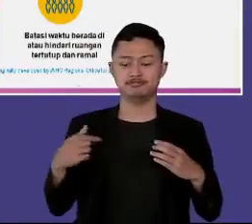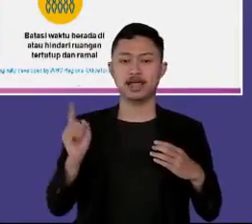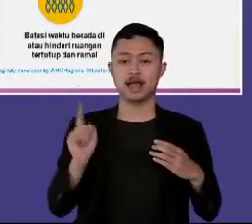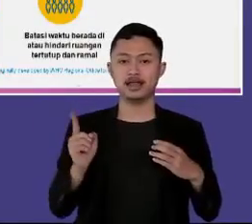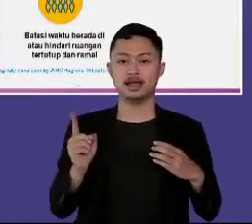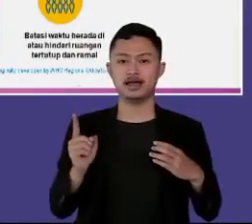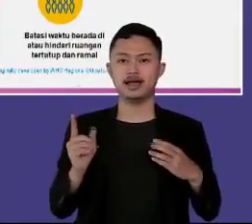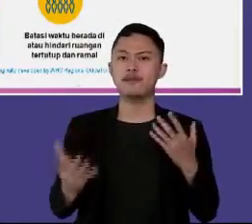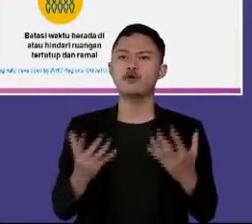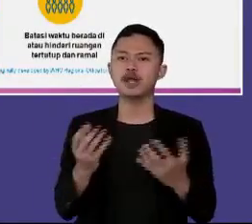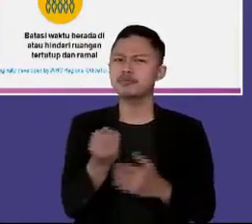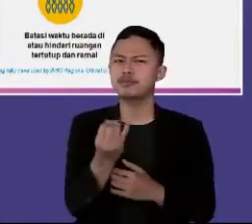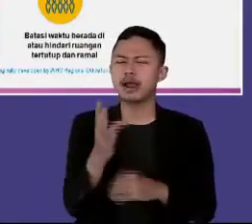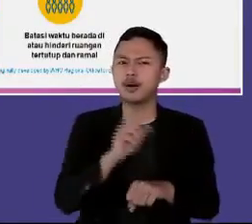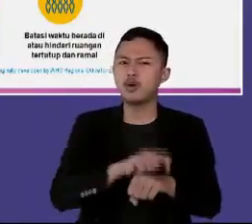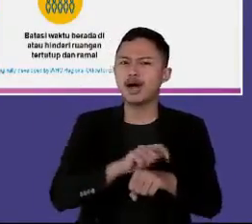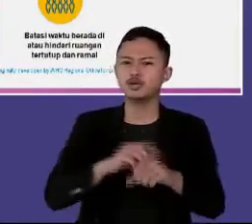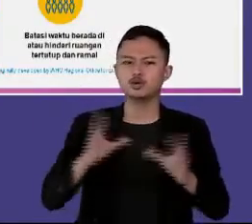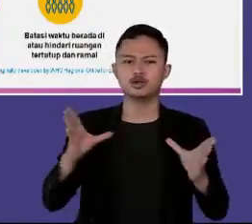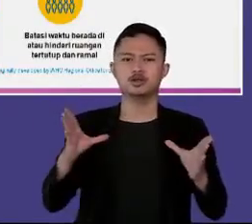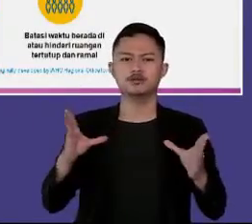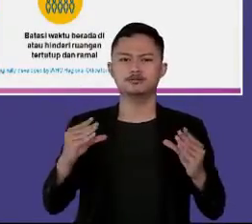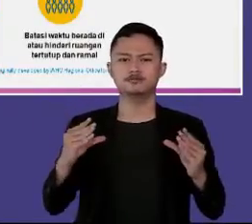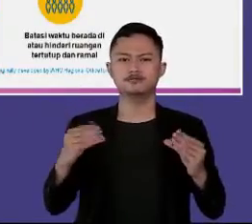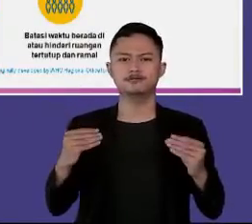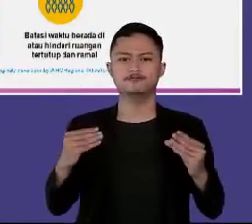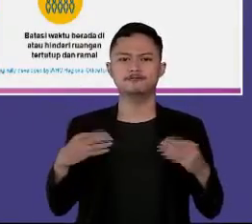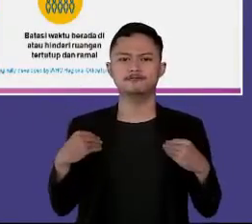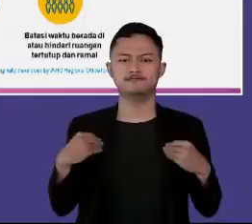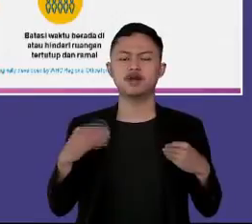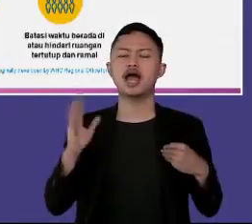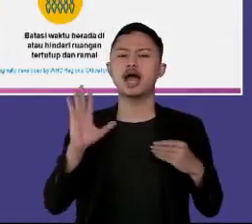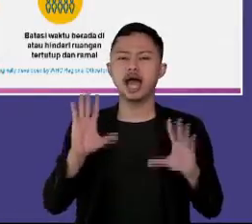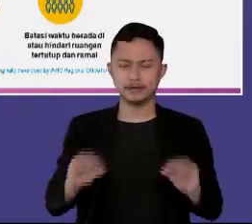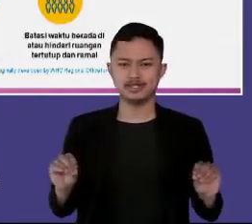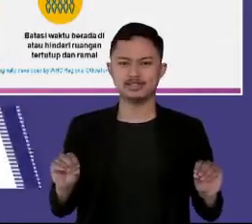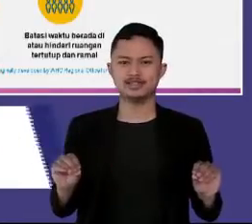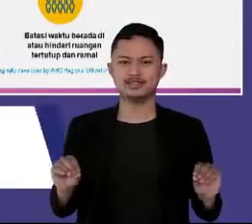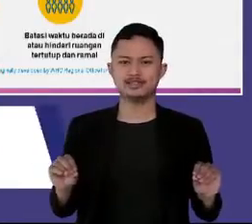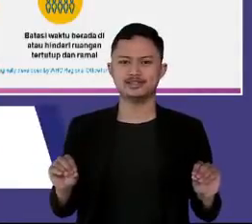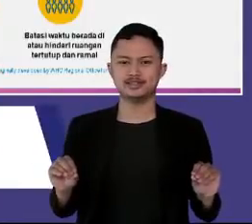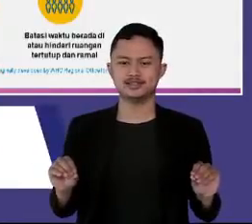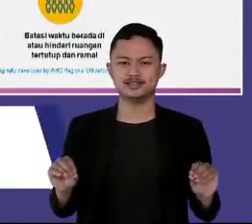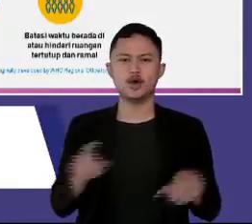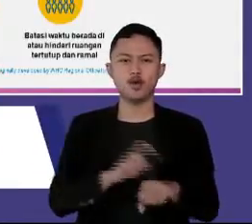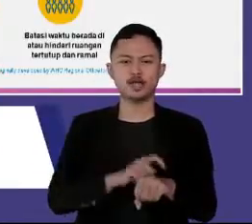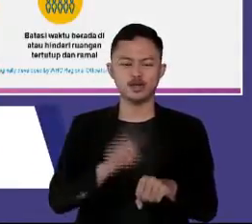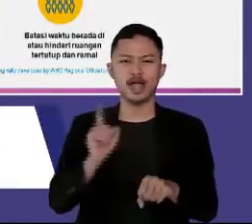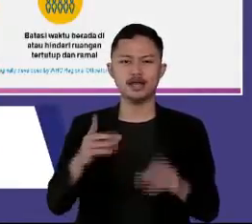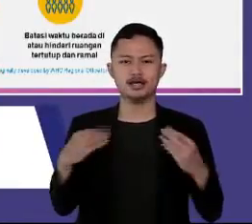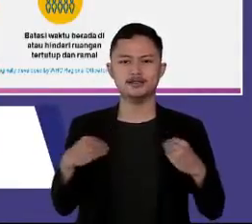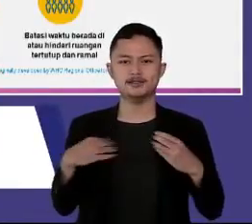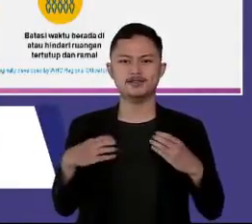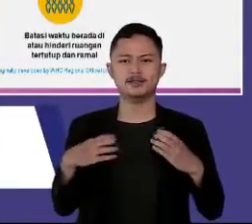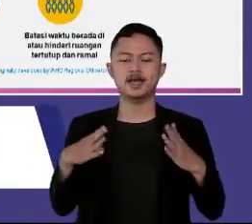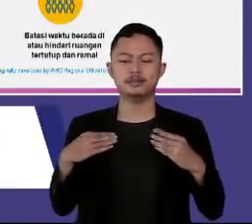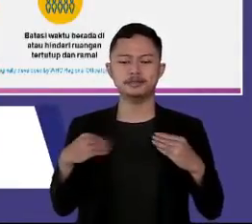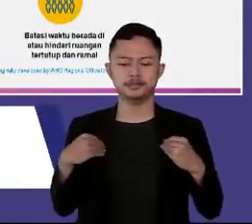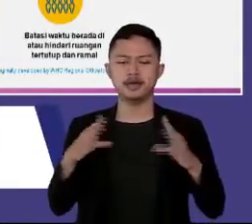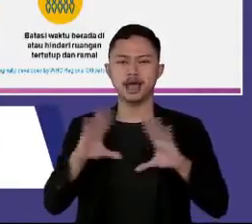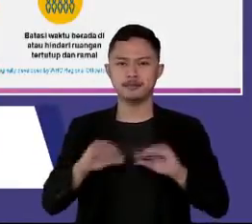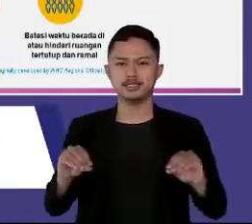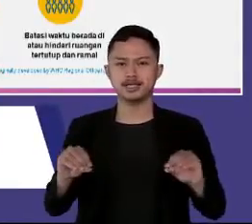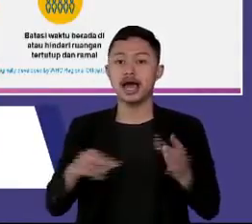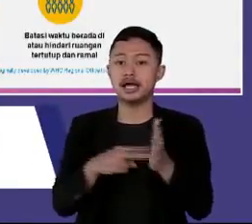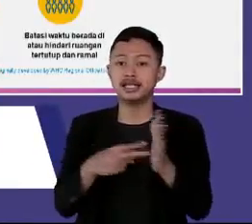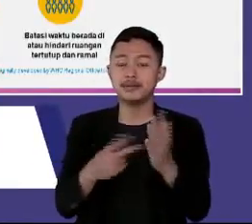Pada kurun waktu tertentu akan kemudian menurun atau berkurang nah dalam kondisi inilah kalau tidak waspada